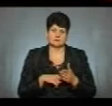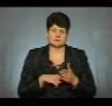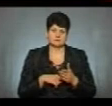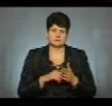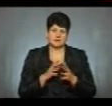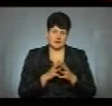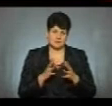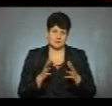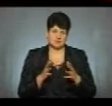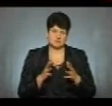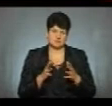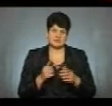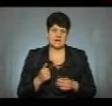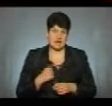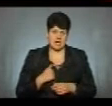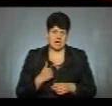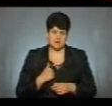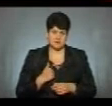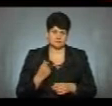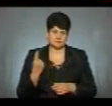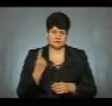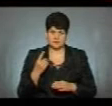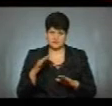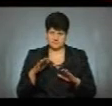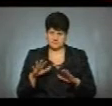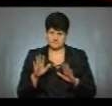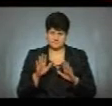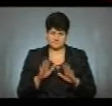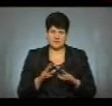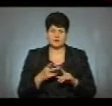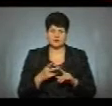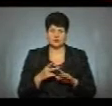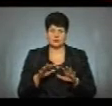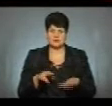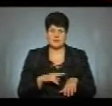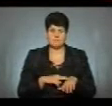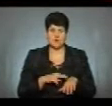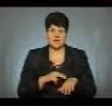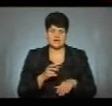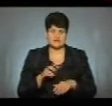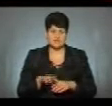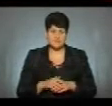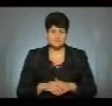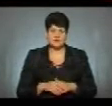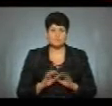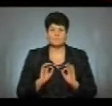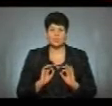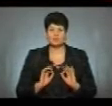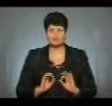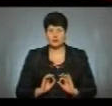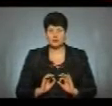структур, найбільше армії на першому місці, безперечно, на другому місці поліція. Прокуратура